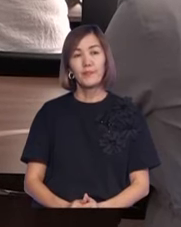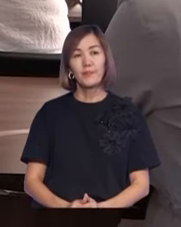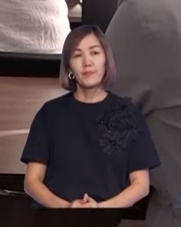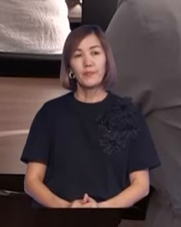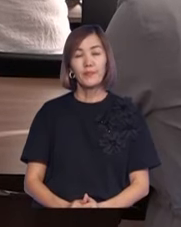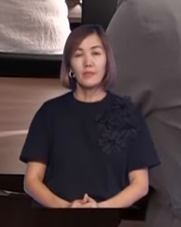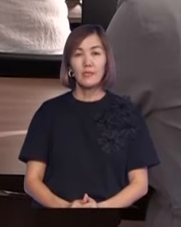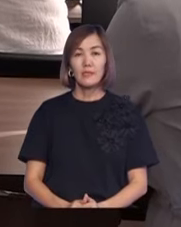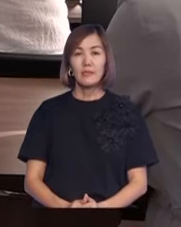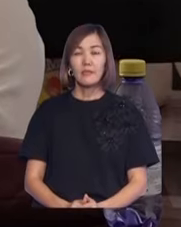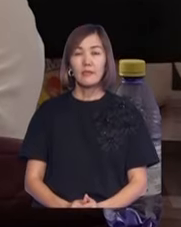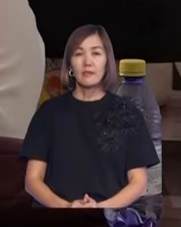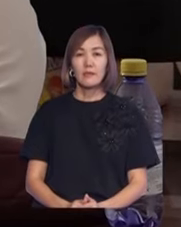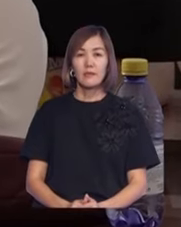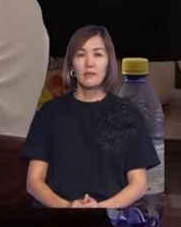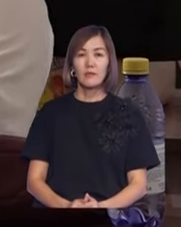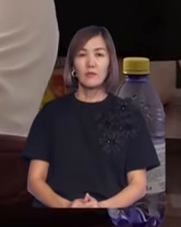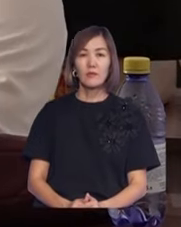Нусипов, телерадиокомпания «Жетысу».